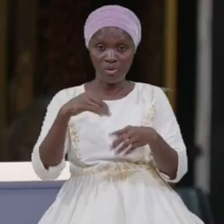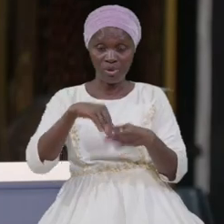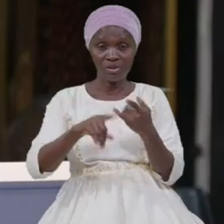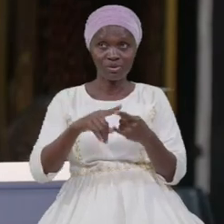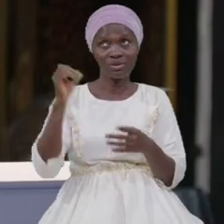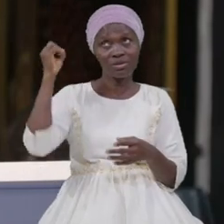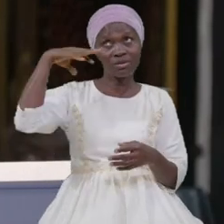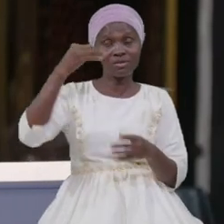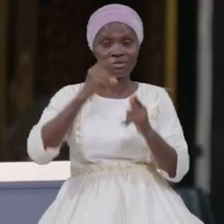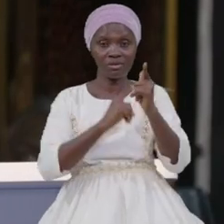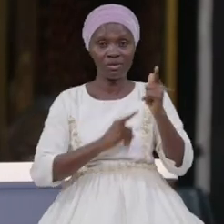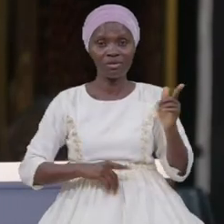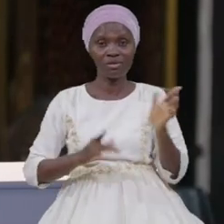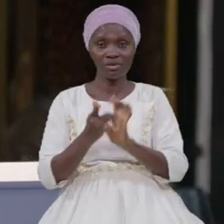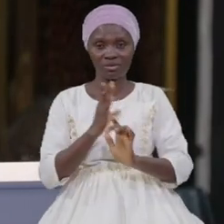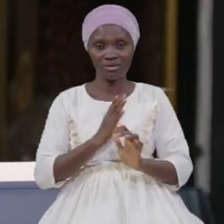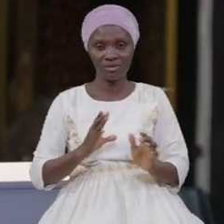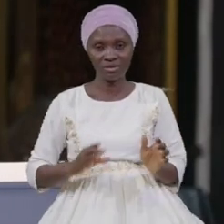Seigneur Jésus-Christ.